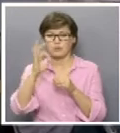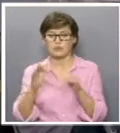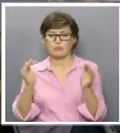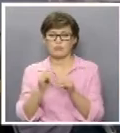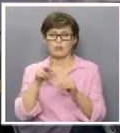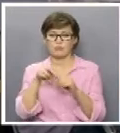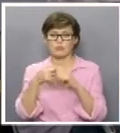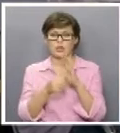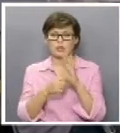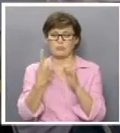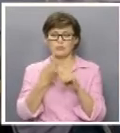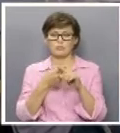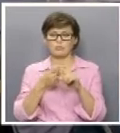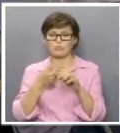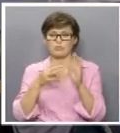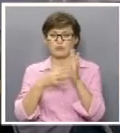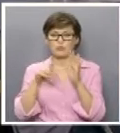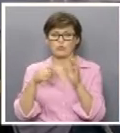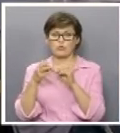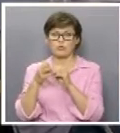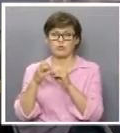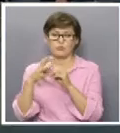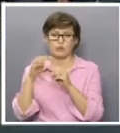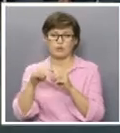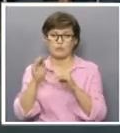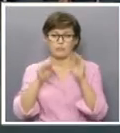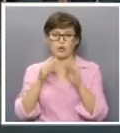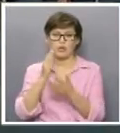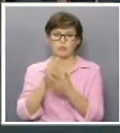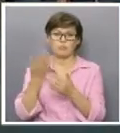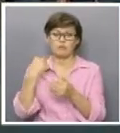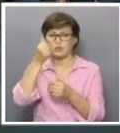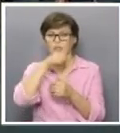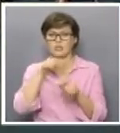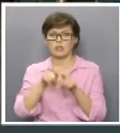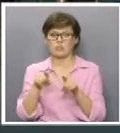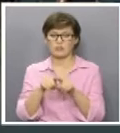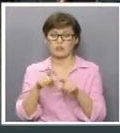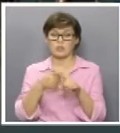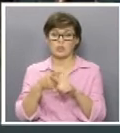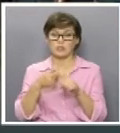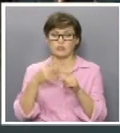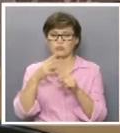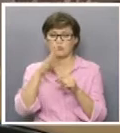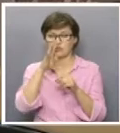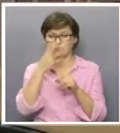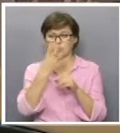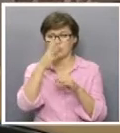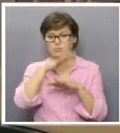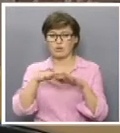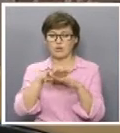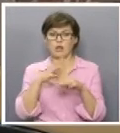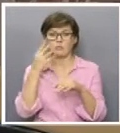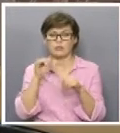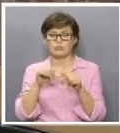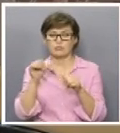жылға көбейіп келеді. Алматыда өндірілетін инновациялық өнімдердің көлемі өткен жылмен салыстырғанда 76%-ға артып, 30 миллиард теңгеге